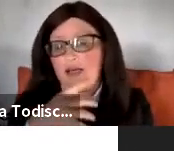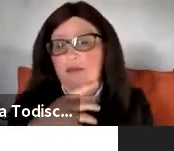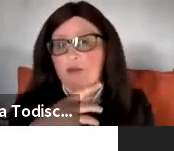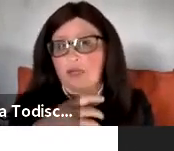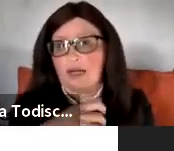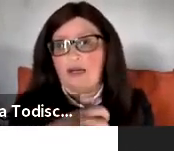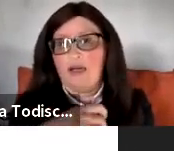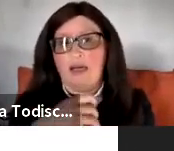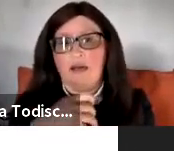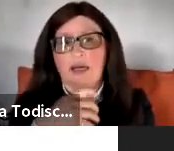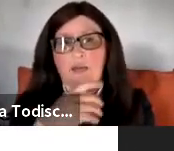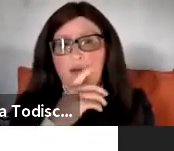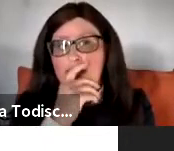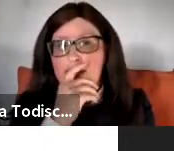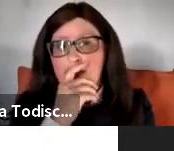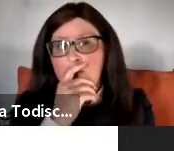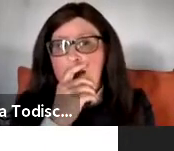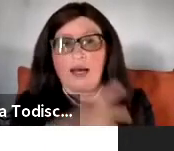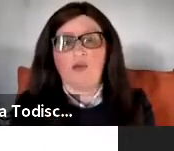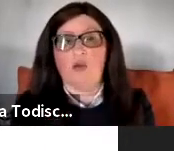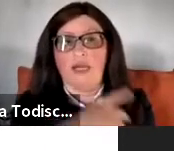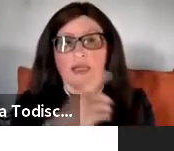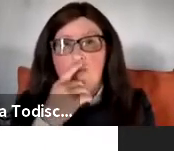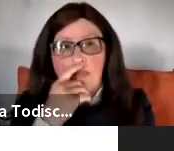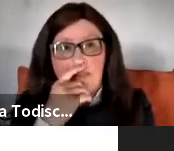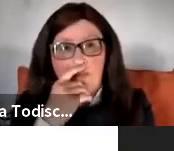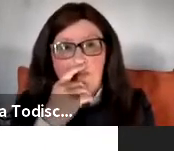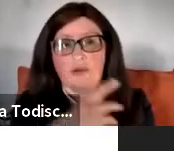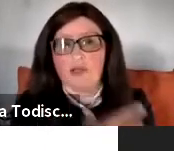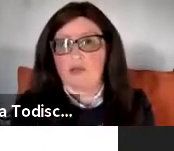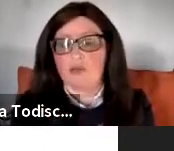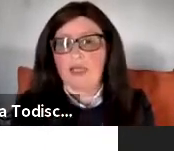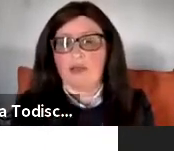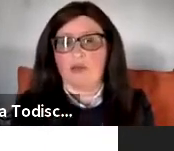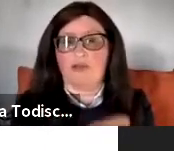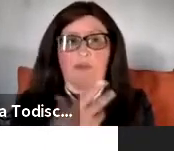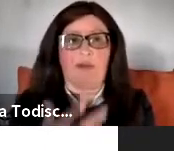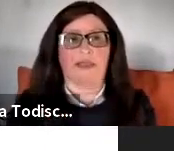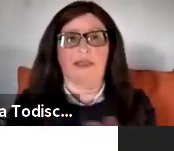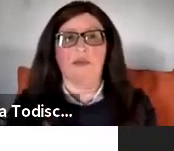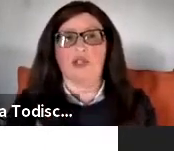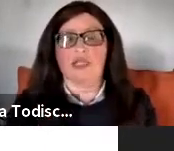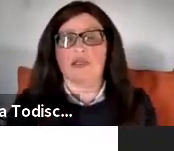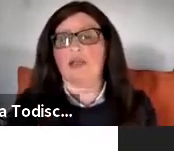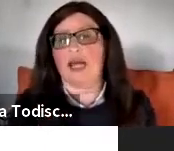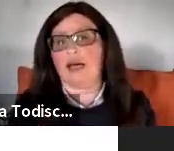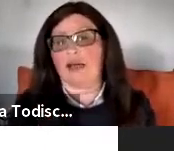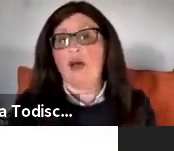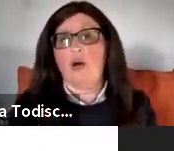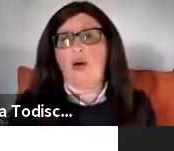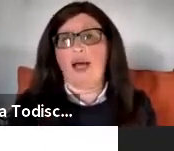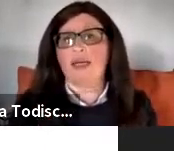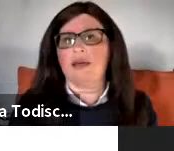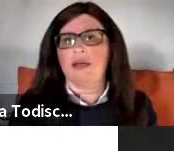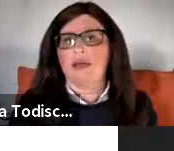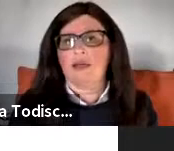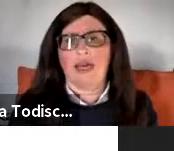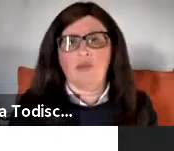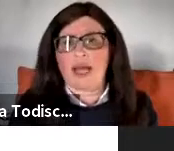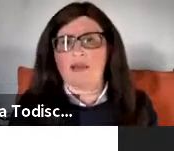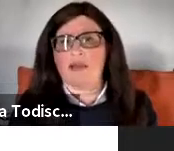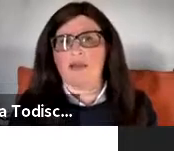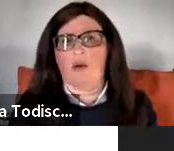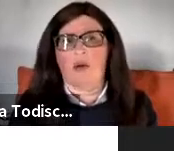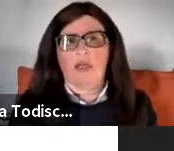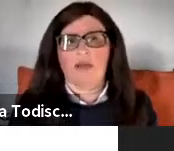scherma la mia bocca, che può essere una mano come la sto mettendo io in questo momento, che fa parte del mio gesticolare, o anche